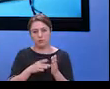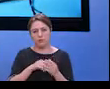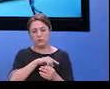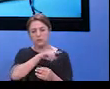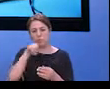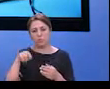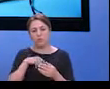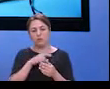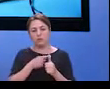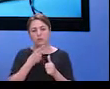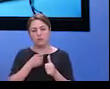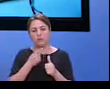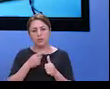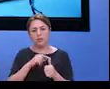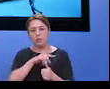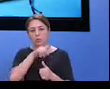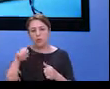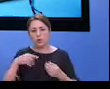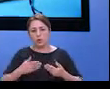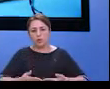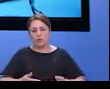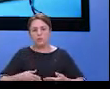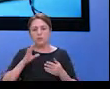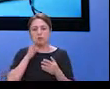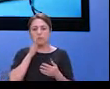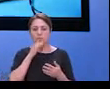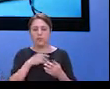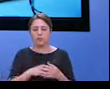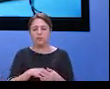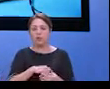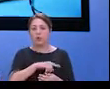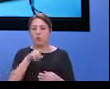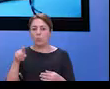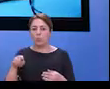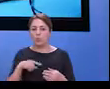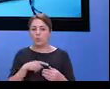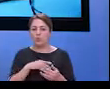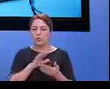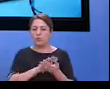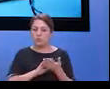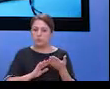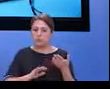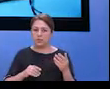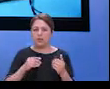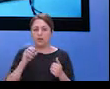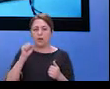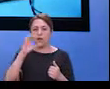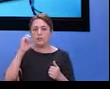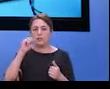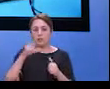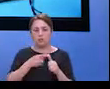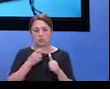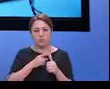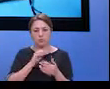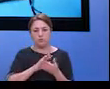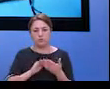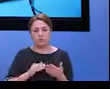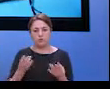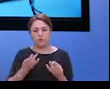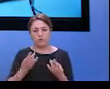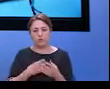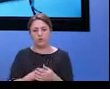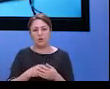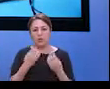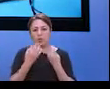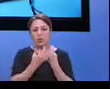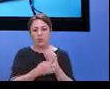bularning nomlarini va ular yashagan davrni va bular mualliflik qilgan asarni yozing. Endi